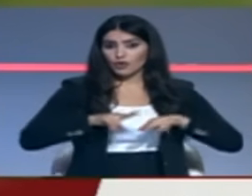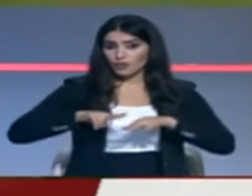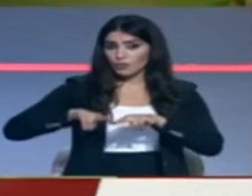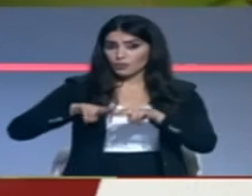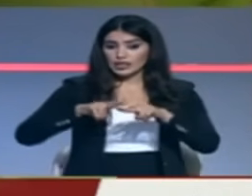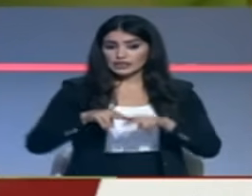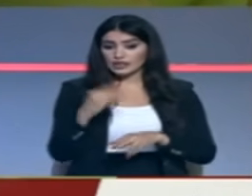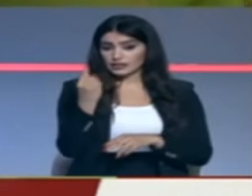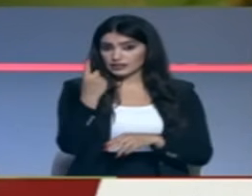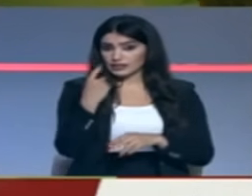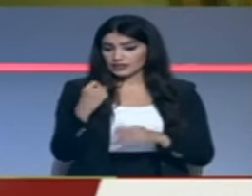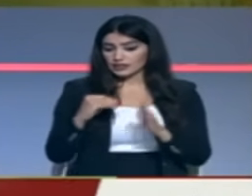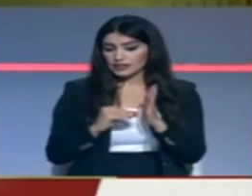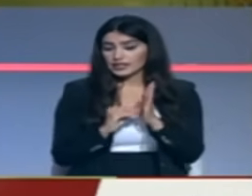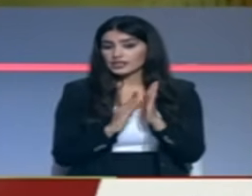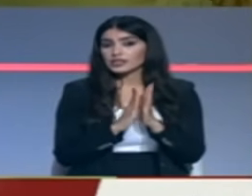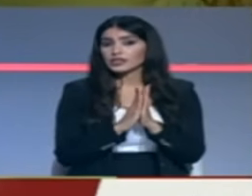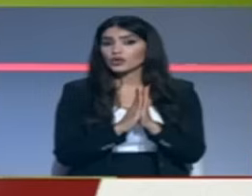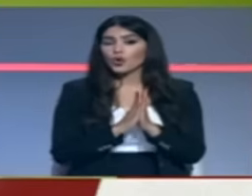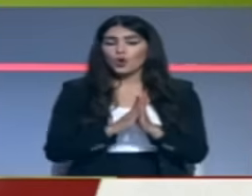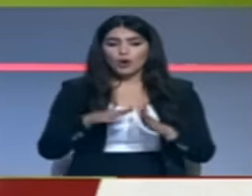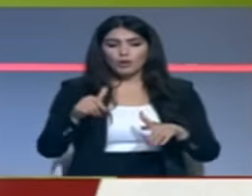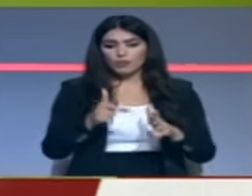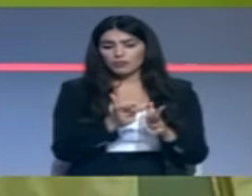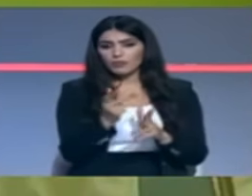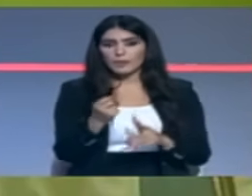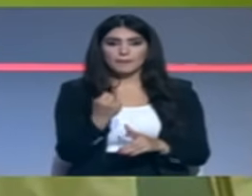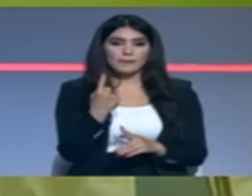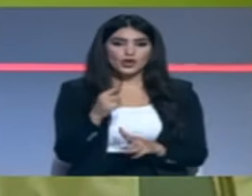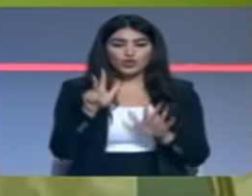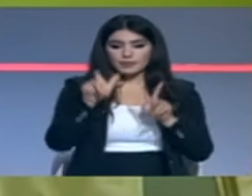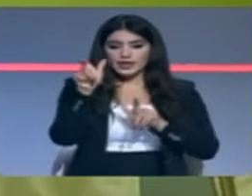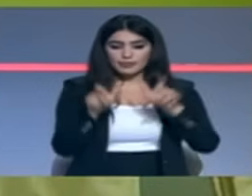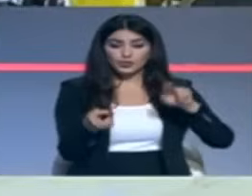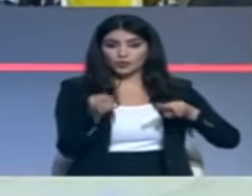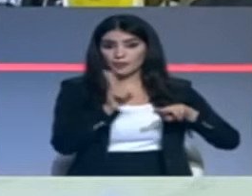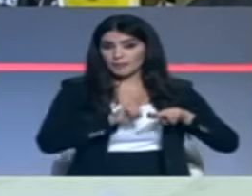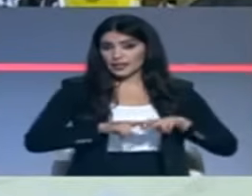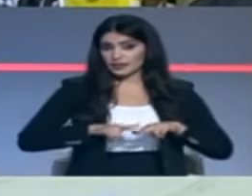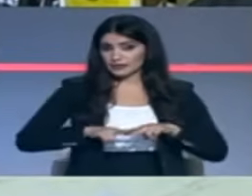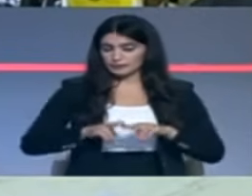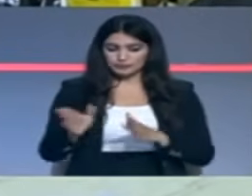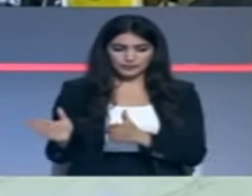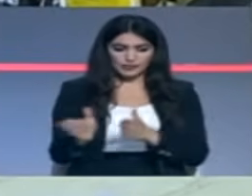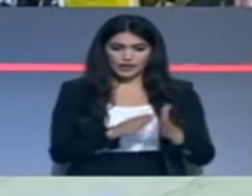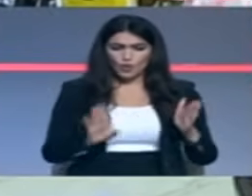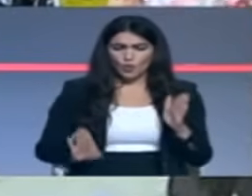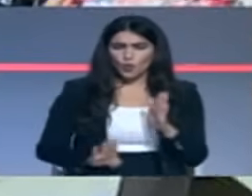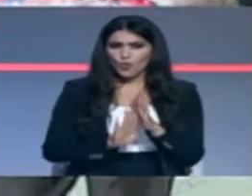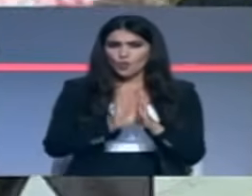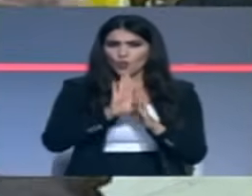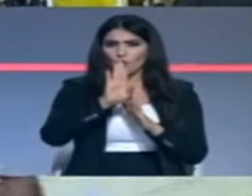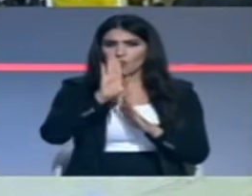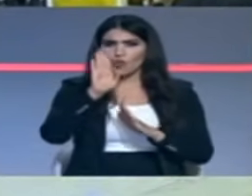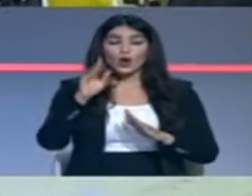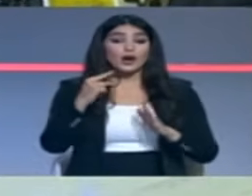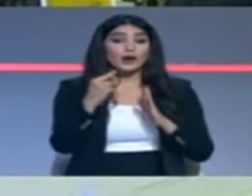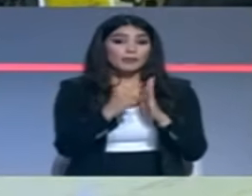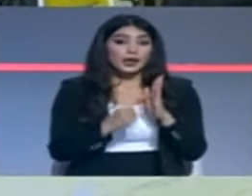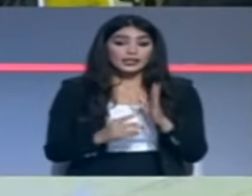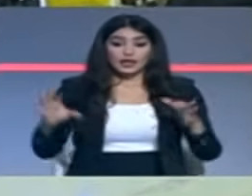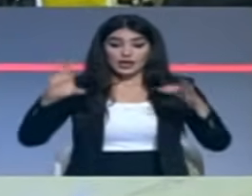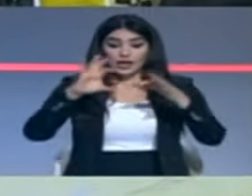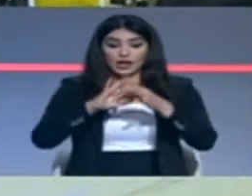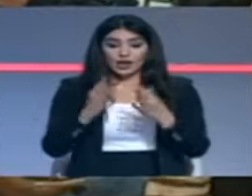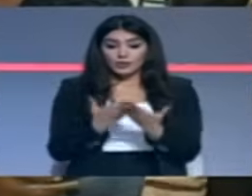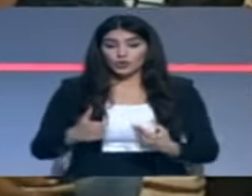خلال 24 ساعة الأخيرة إحصاء 108 حالات وفاة. ووسط ارتفاع المؤشرات المتعلقة بالوضع